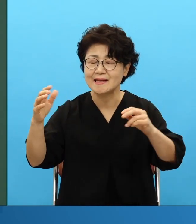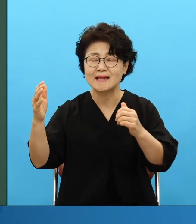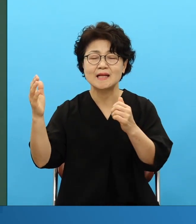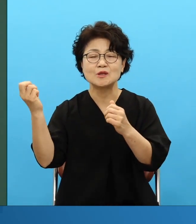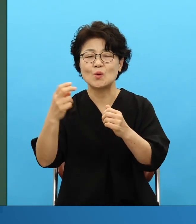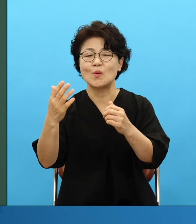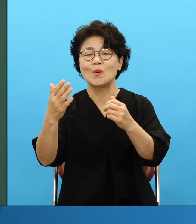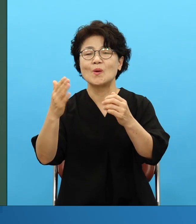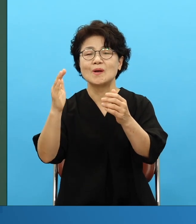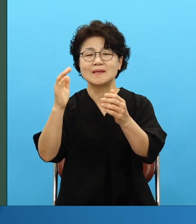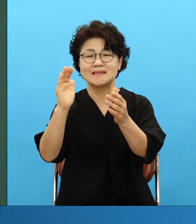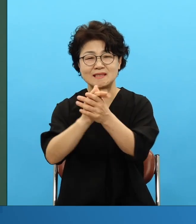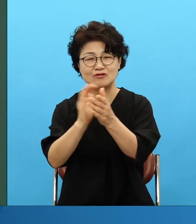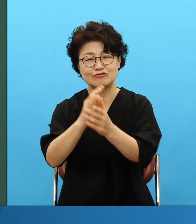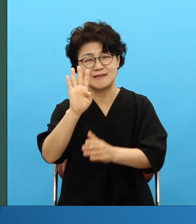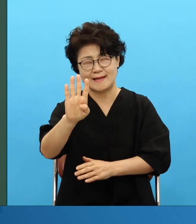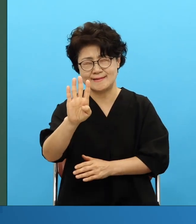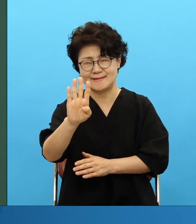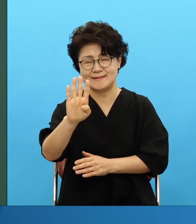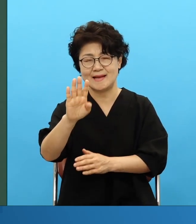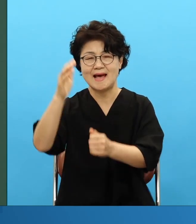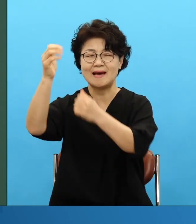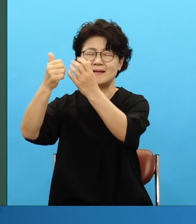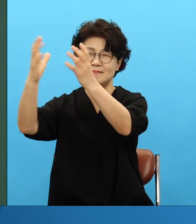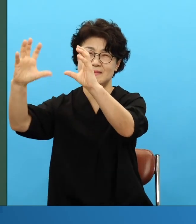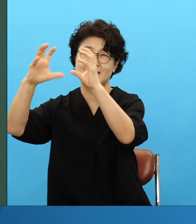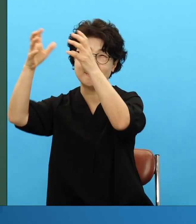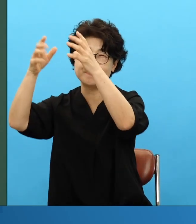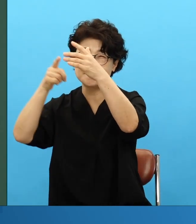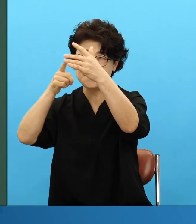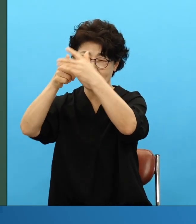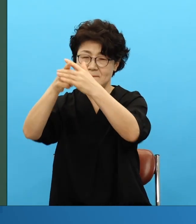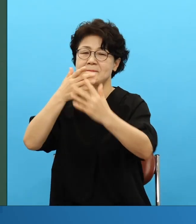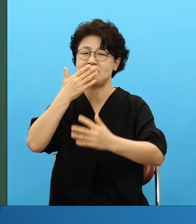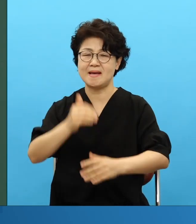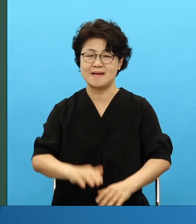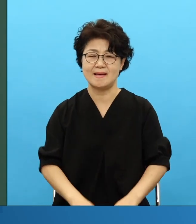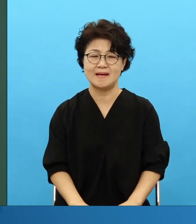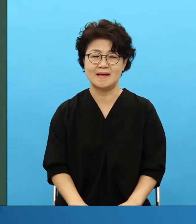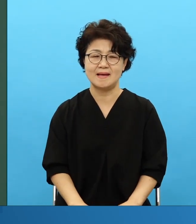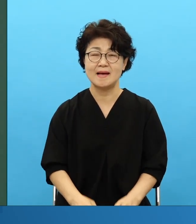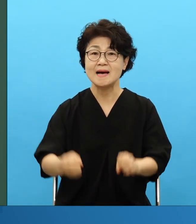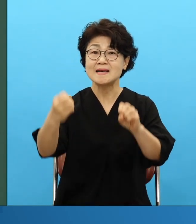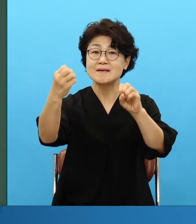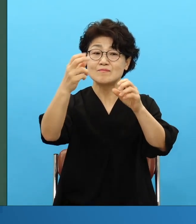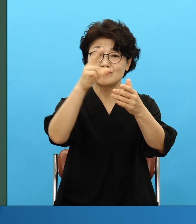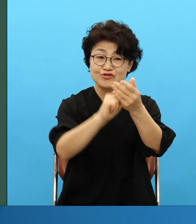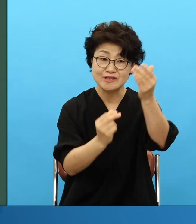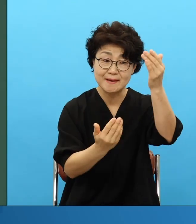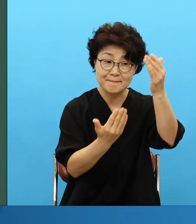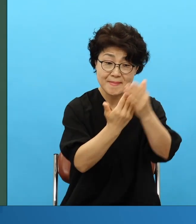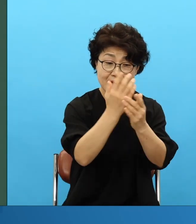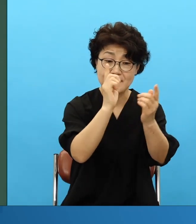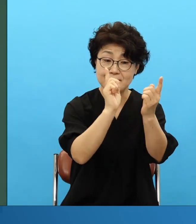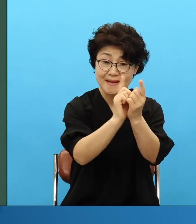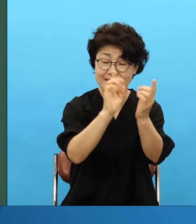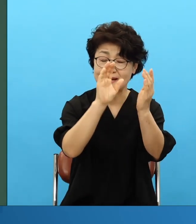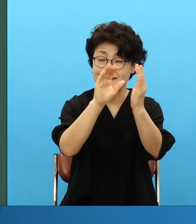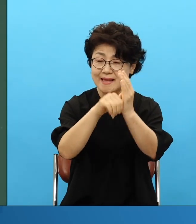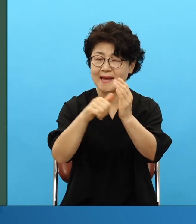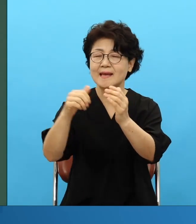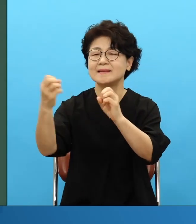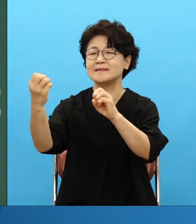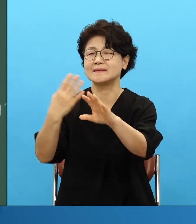God's business. They set 이겁니다. their 쉽지요. resolution. It's very easy. 문제 왔을 때 응답 왔을 때 When a problem comes, when an answer comes. 여러분의